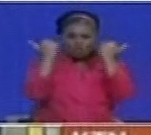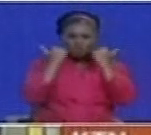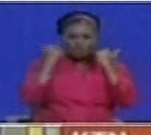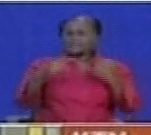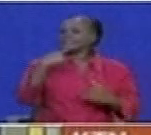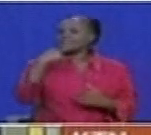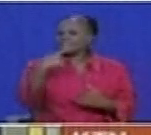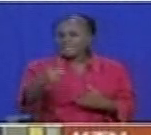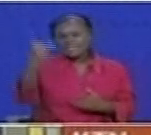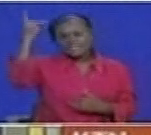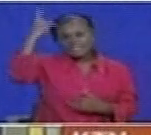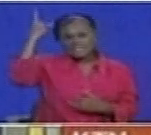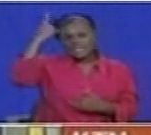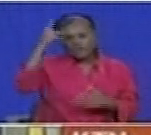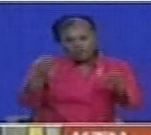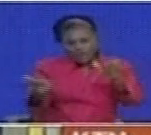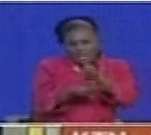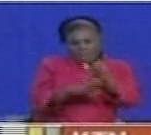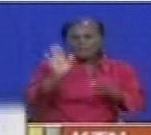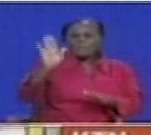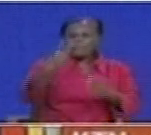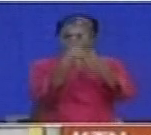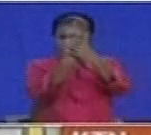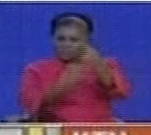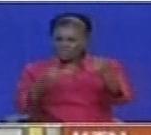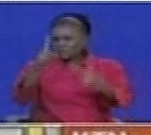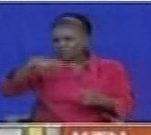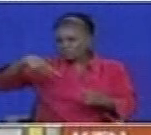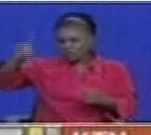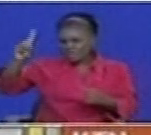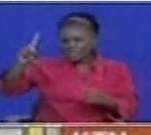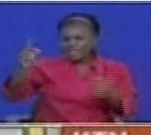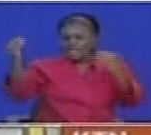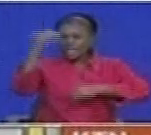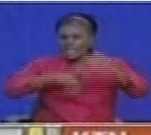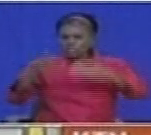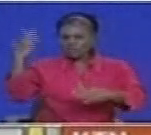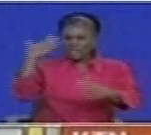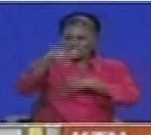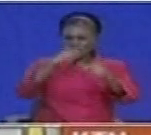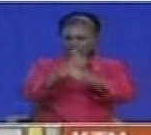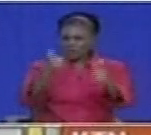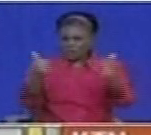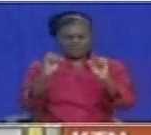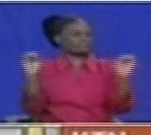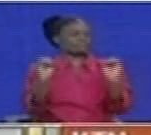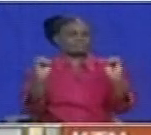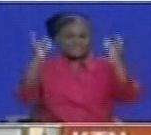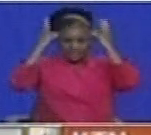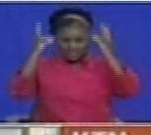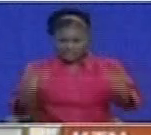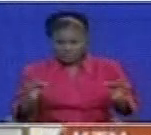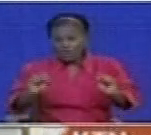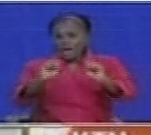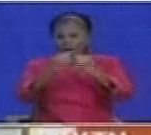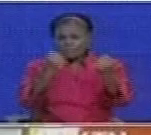imesa kamba kider na naib wake jonathan mw hawak uzi mkuu uli kwa njia halali uam hu umet kufu